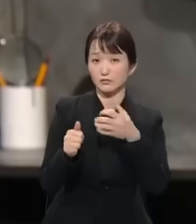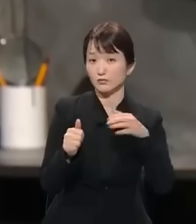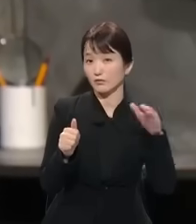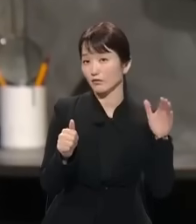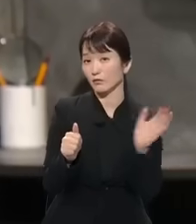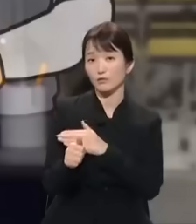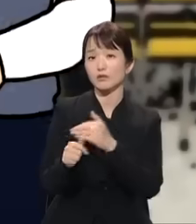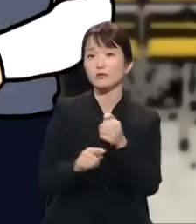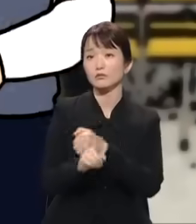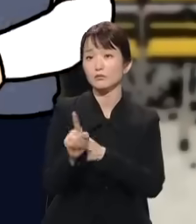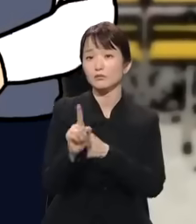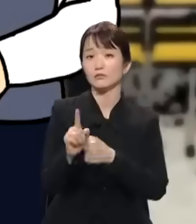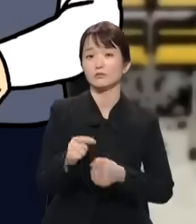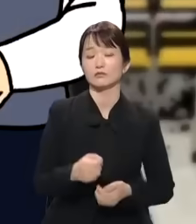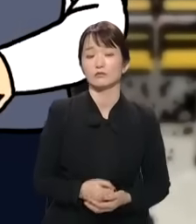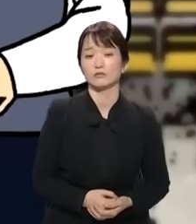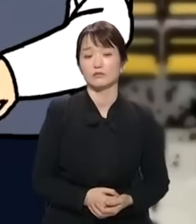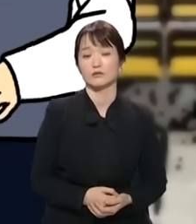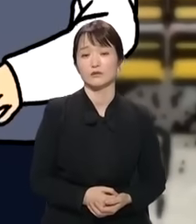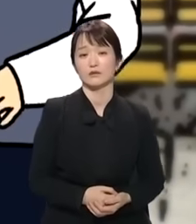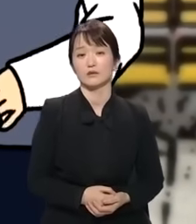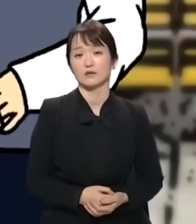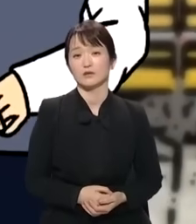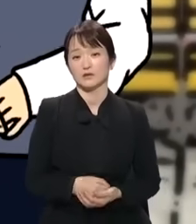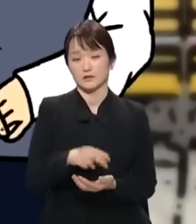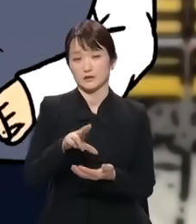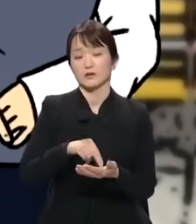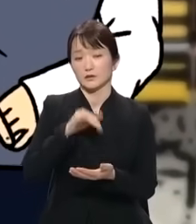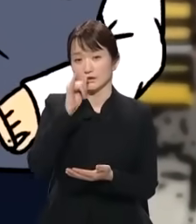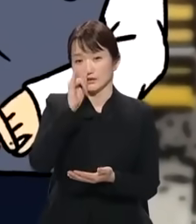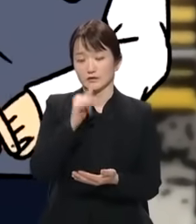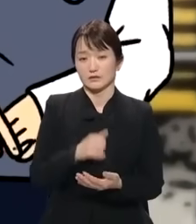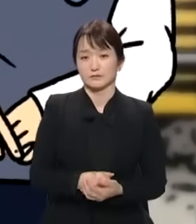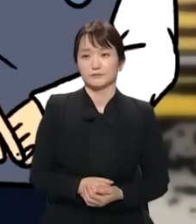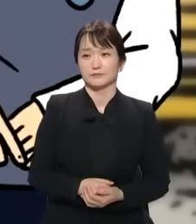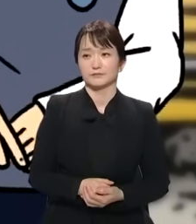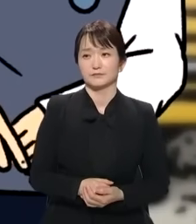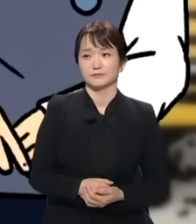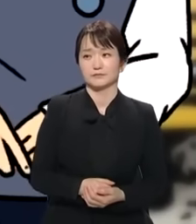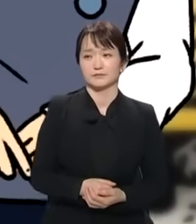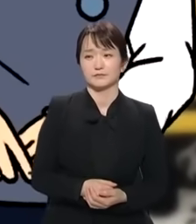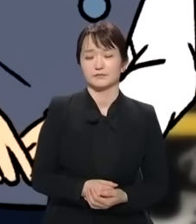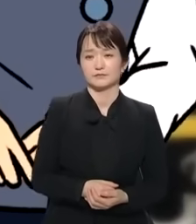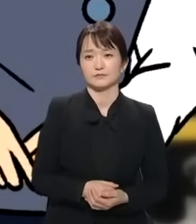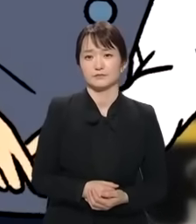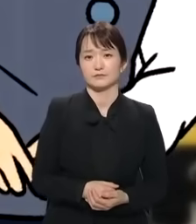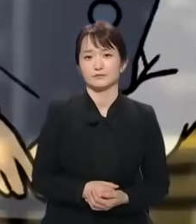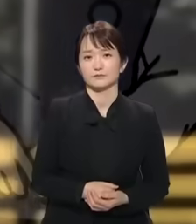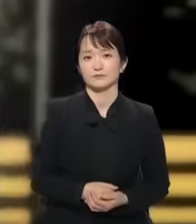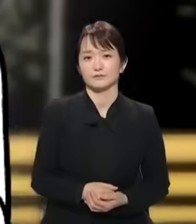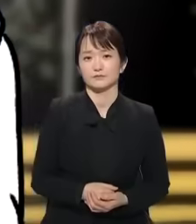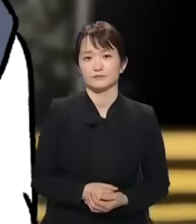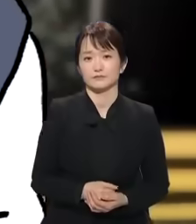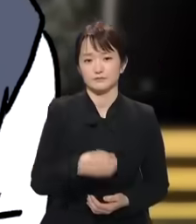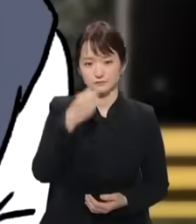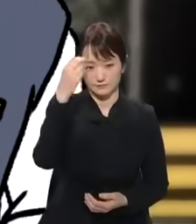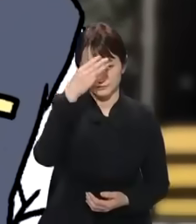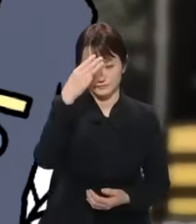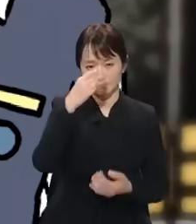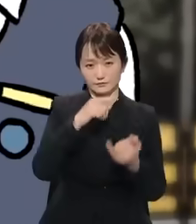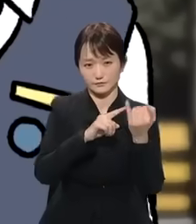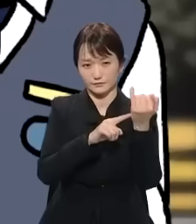당했느냐 이 부분이 좀 의문할 수 있는데 사실은 문제가 좀 있었어요. 3학년 선배였던 이 S 배우